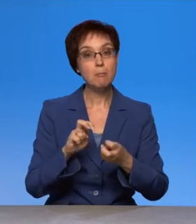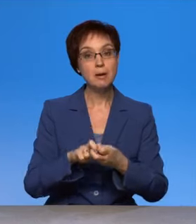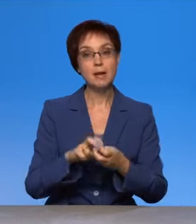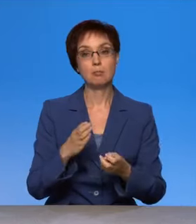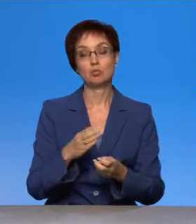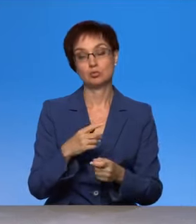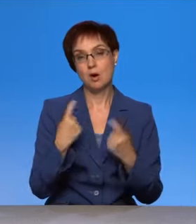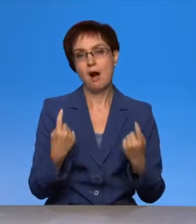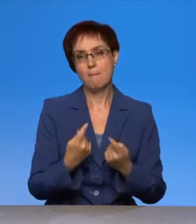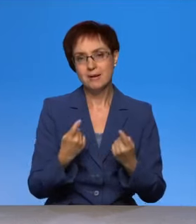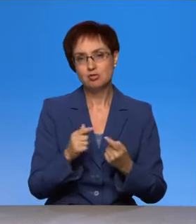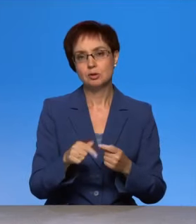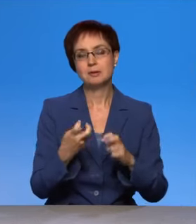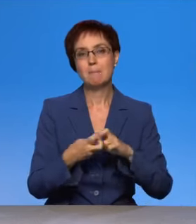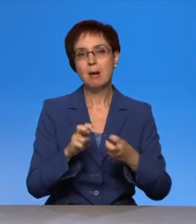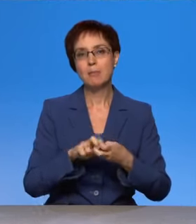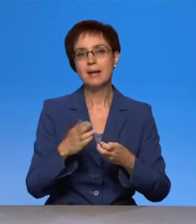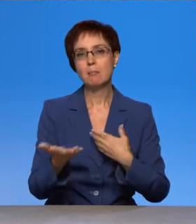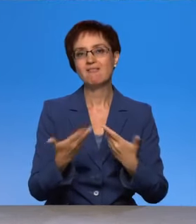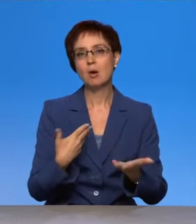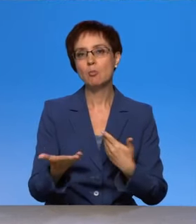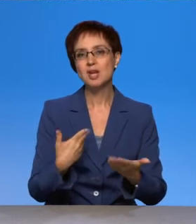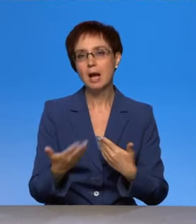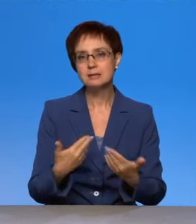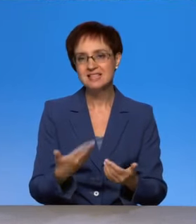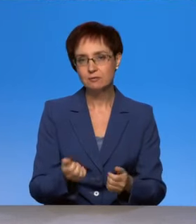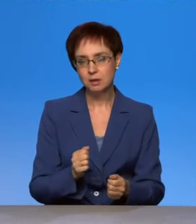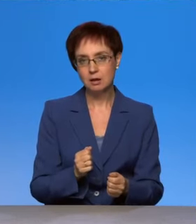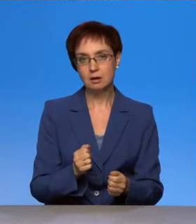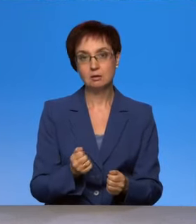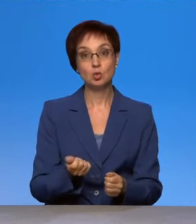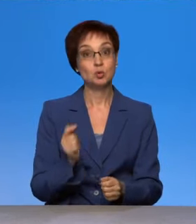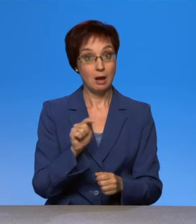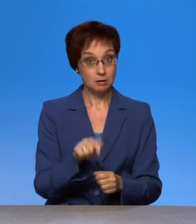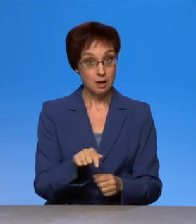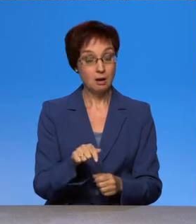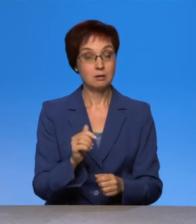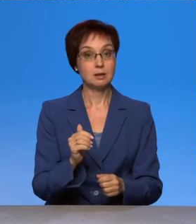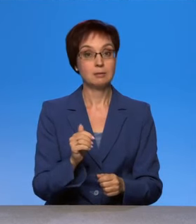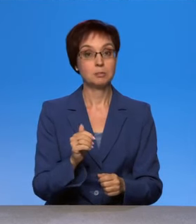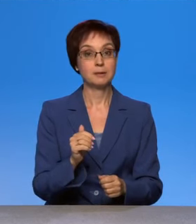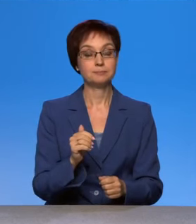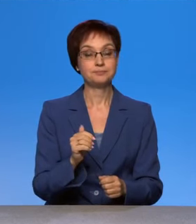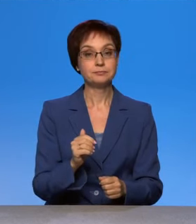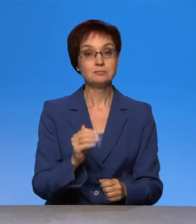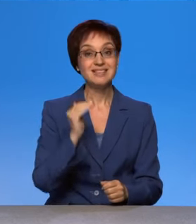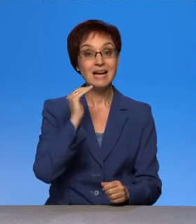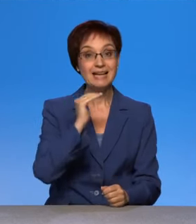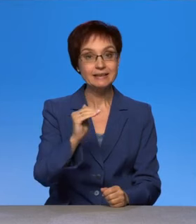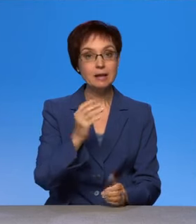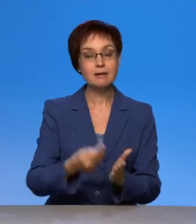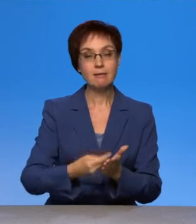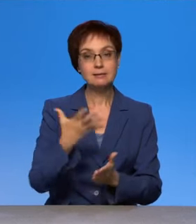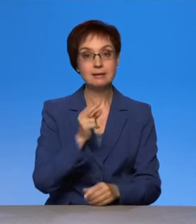правило, в подавляющем большинстве, вот, то тогда сам по себе критерий оценки работы специалиста должен